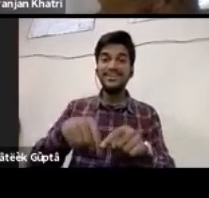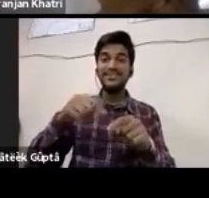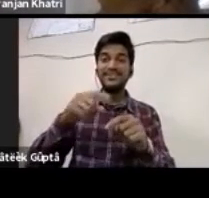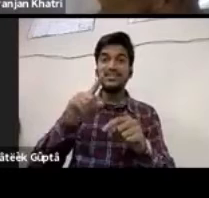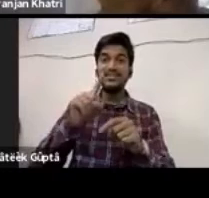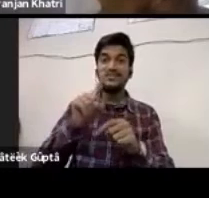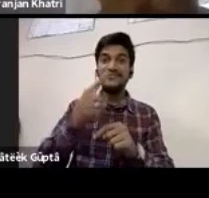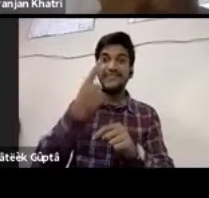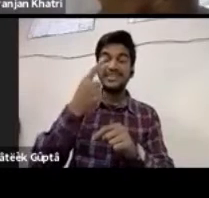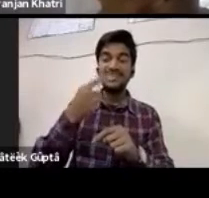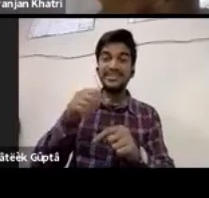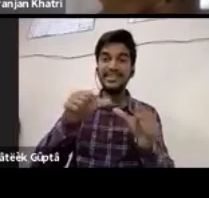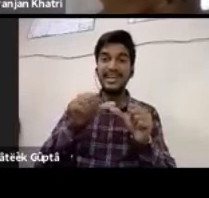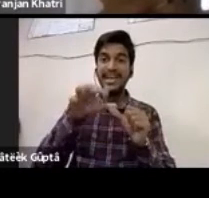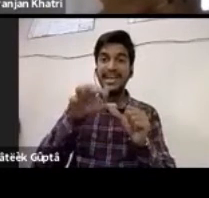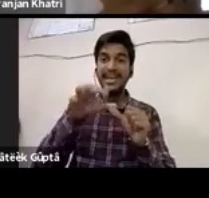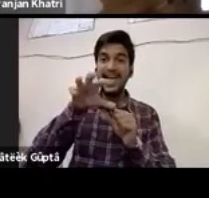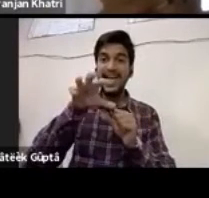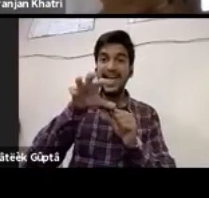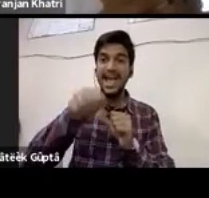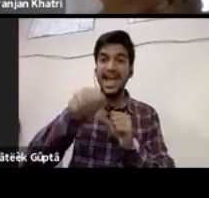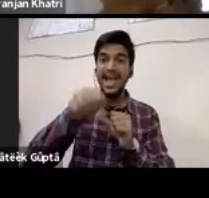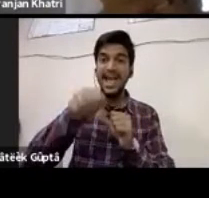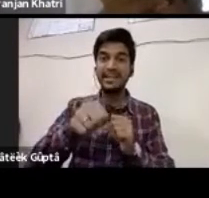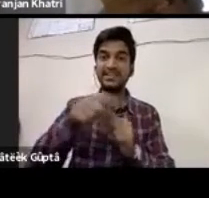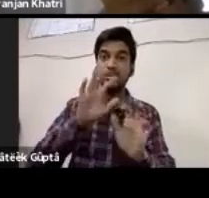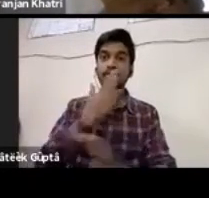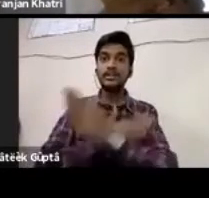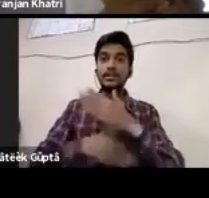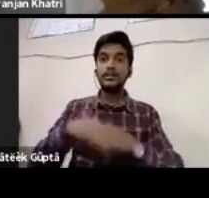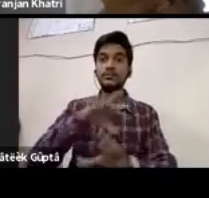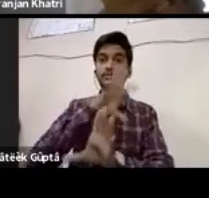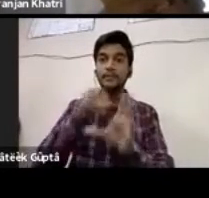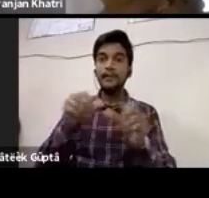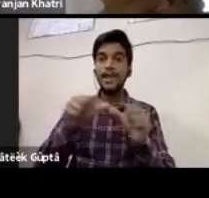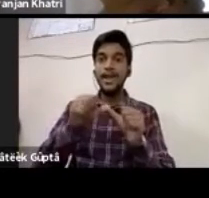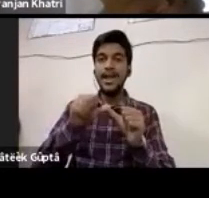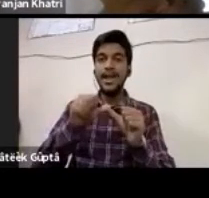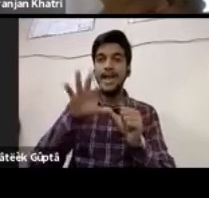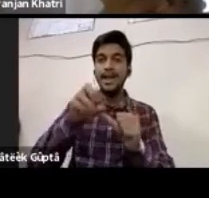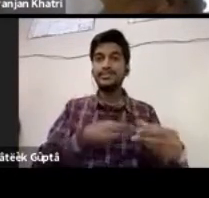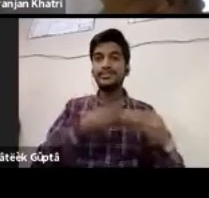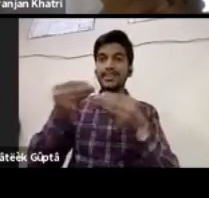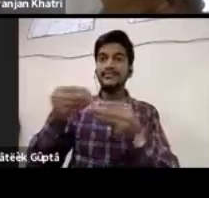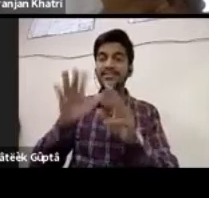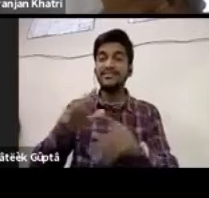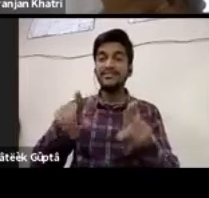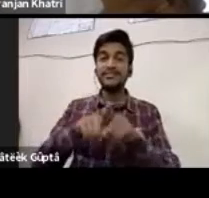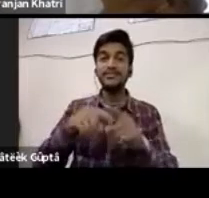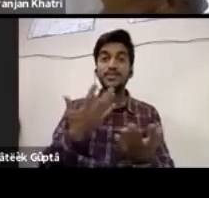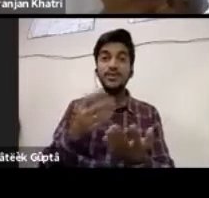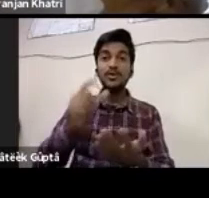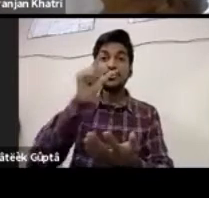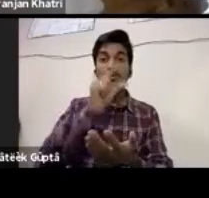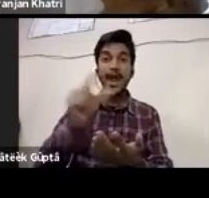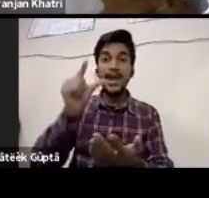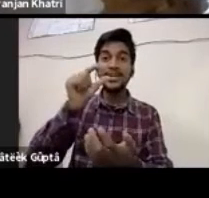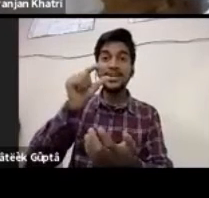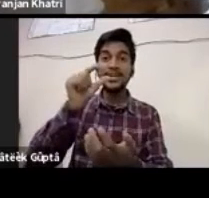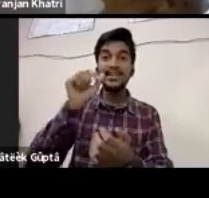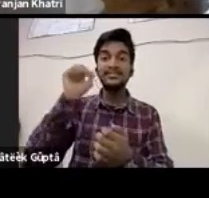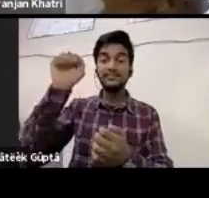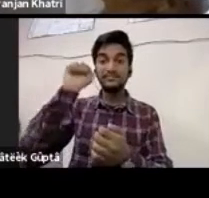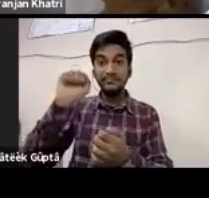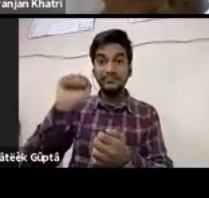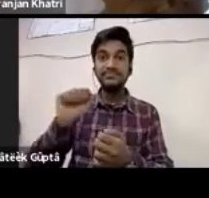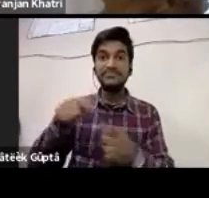लिए ऑल दिस पे, तो क्या कोई एक यूनाइटेड एफर्ट प्रेशर क्रिएट